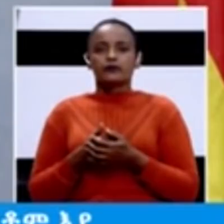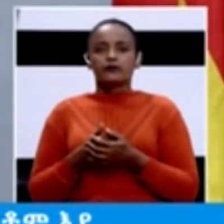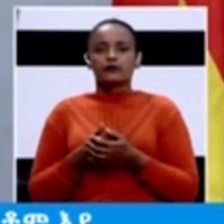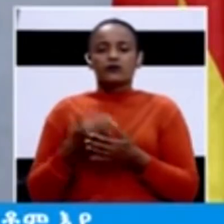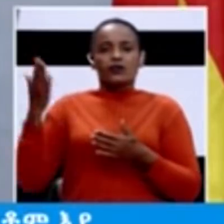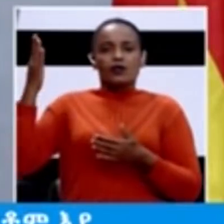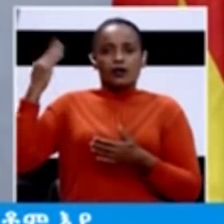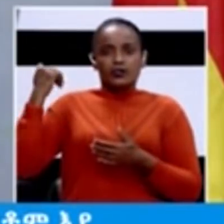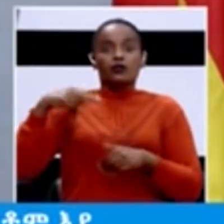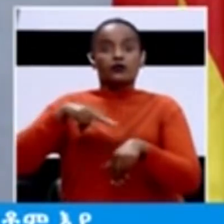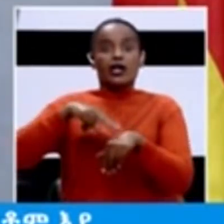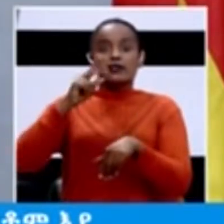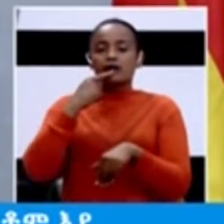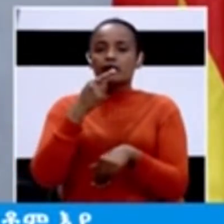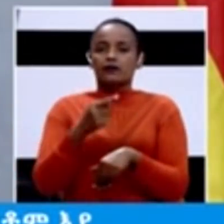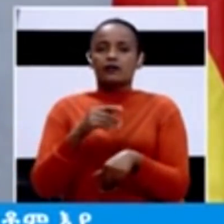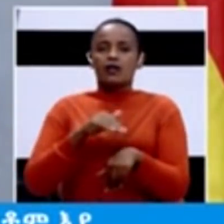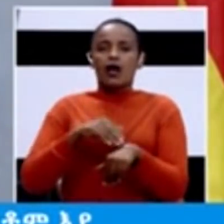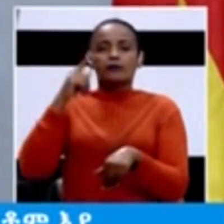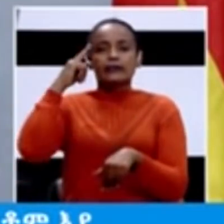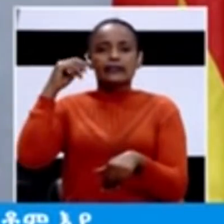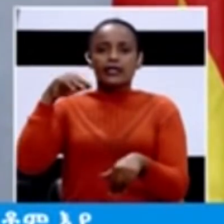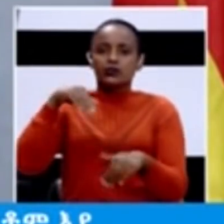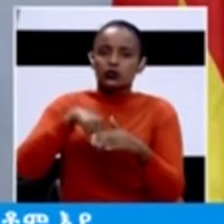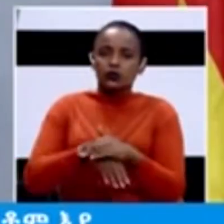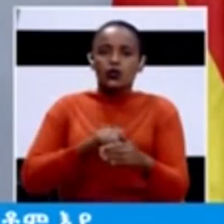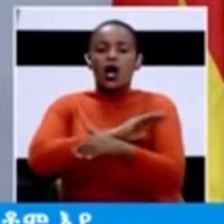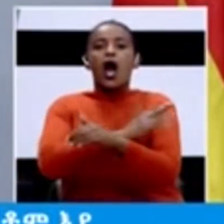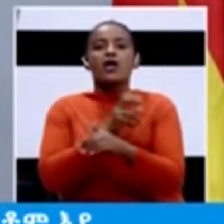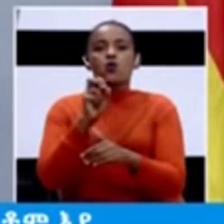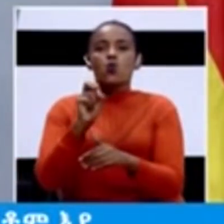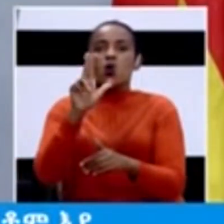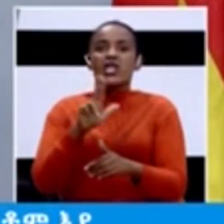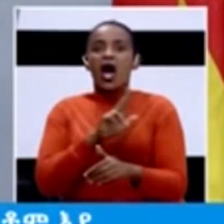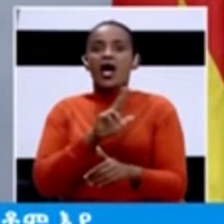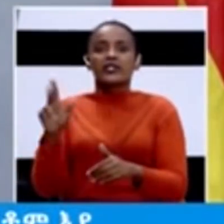ኣብዝሓለፈ ንሌለ የ ናብ ትግራይ ዝረግፅ ሓይሊ ወራሪ እዩ